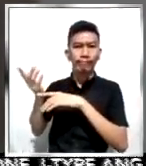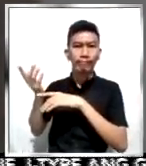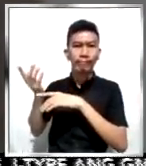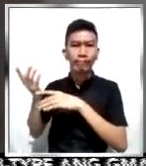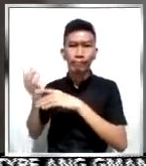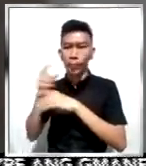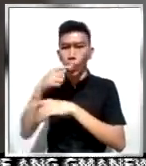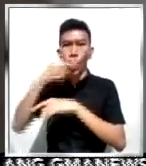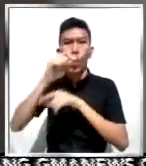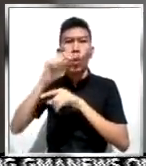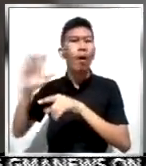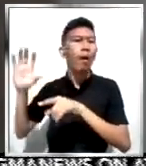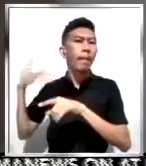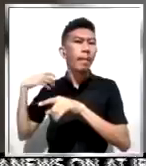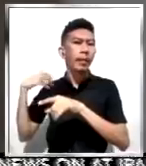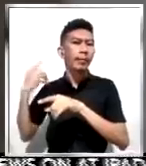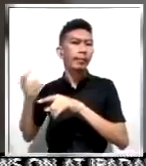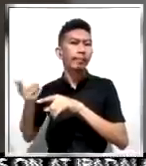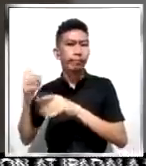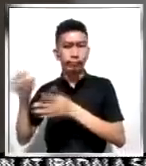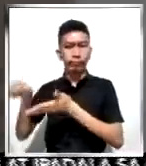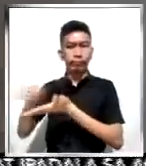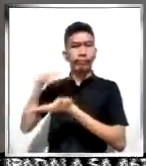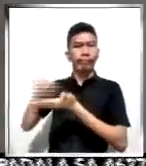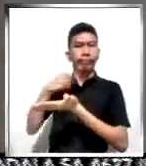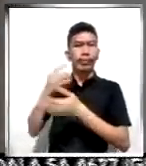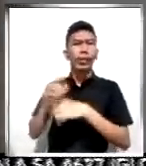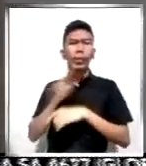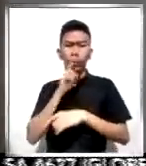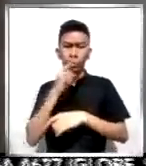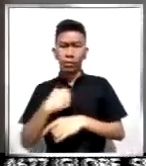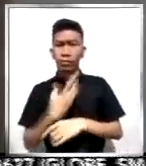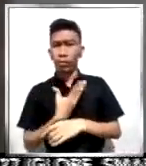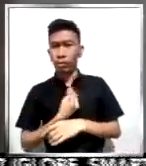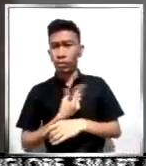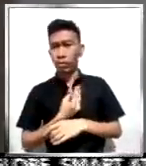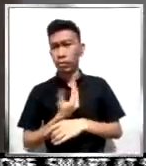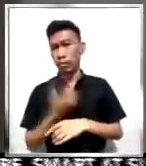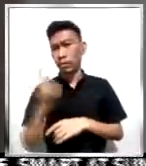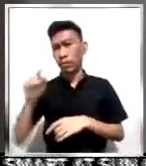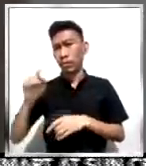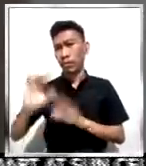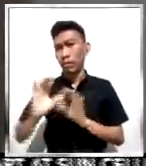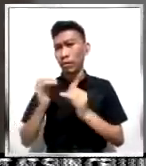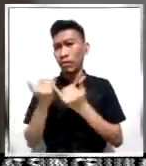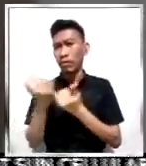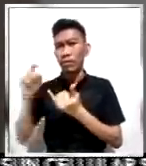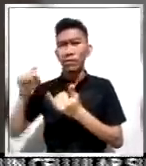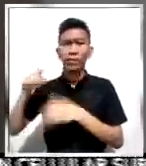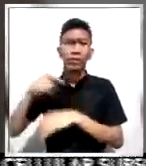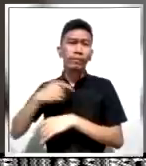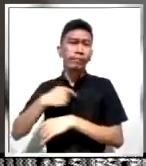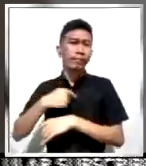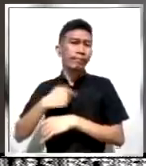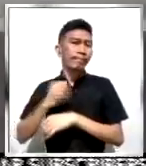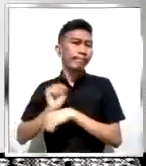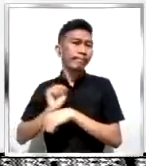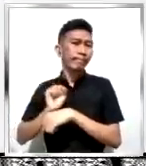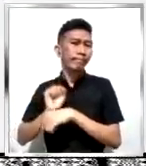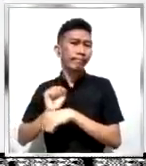Siyempre, natatakot din po ako na mawalan ng trabaho pag nalaman po ng company. Sana po, mapasara na lang po yun para wala na